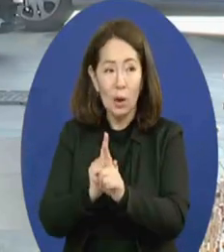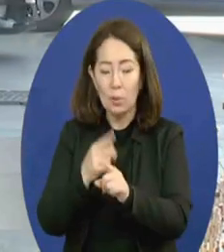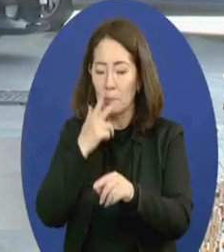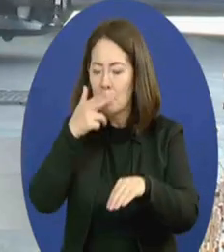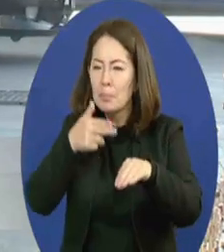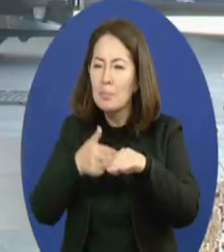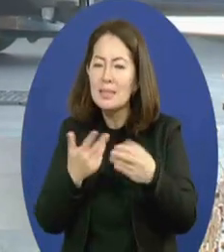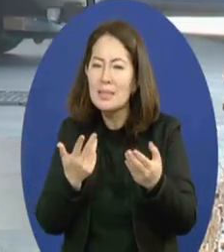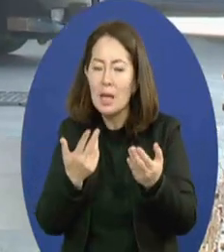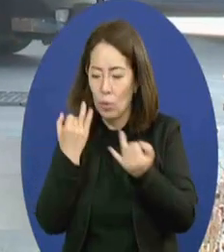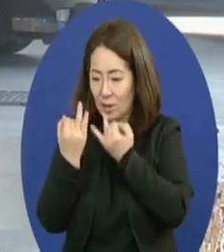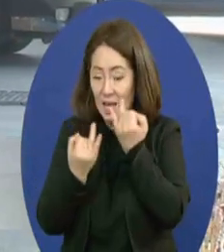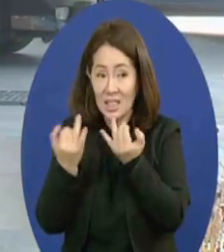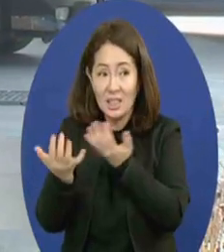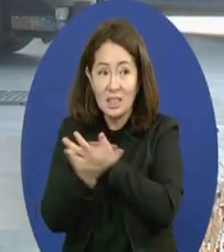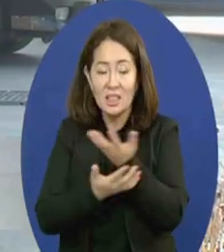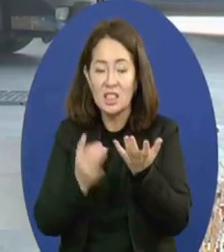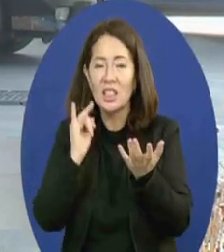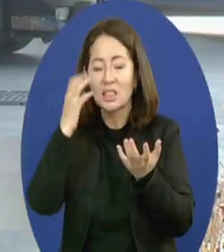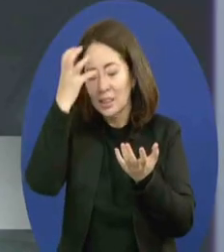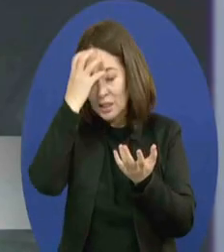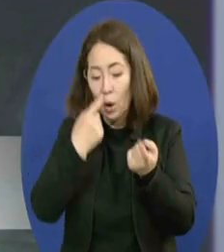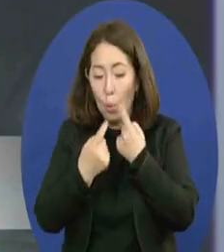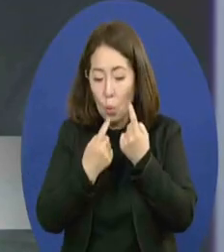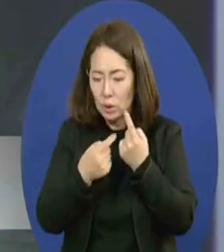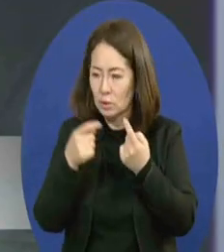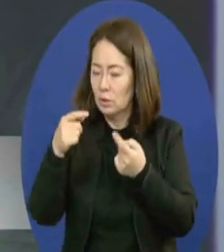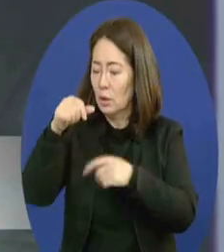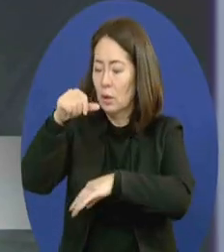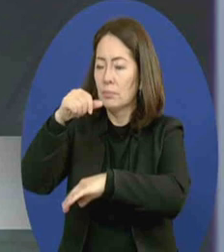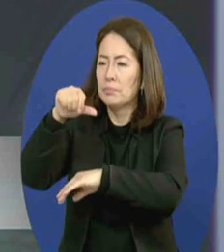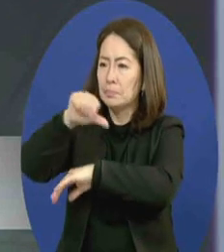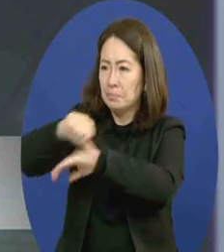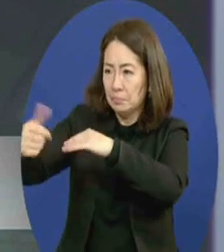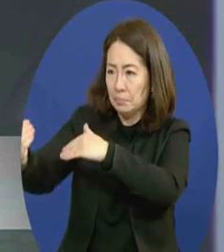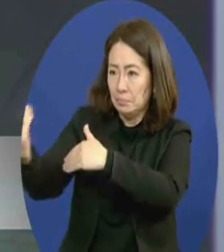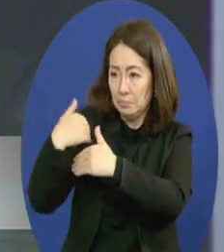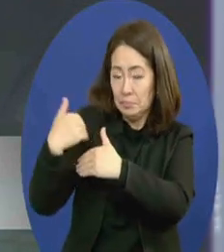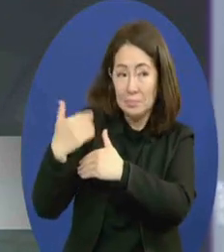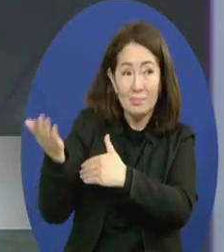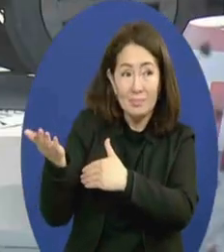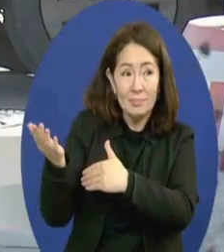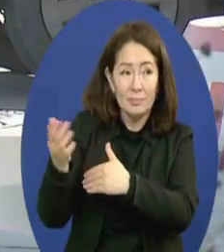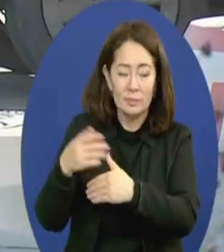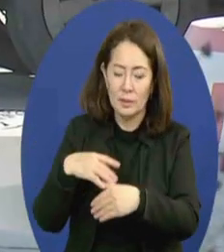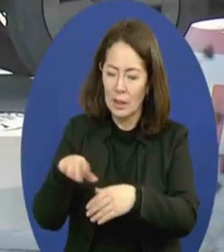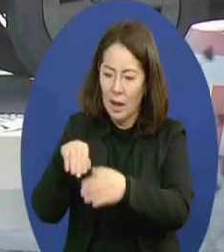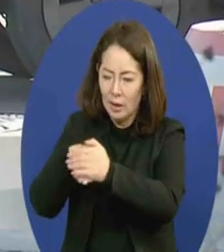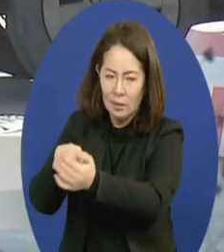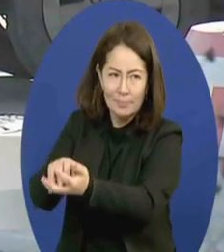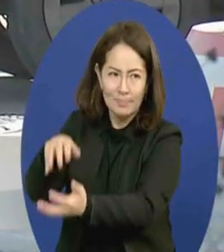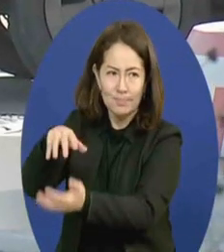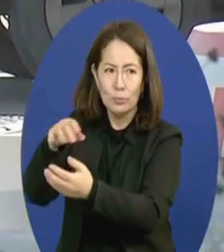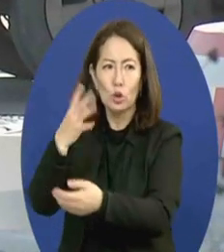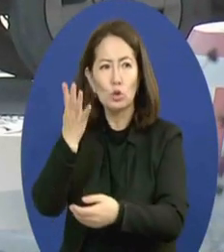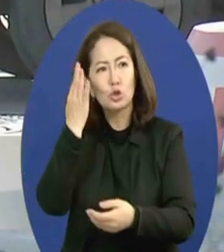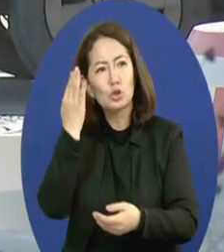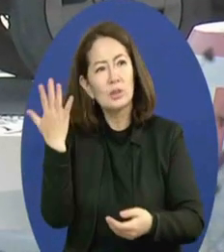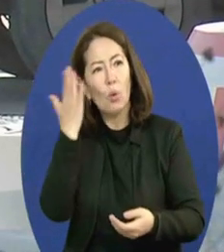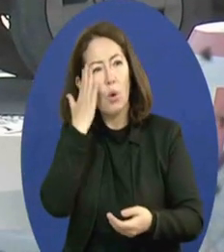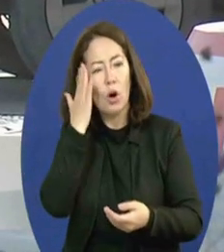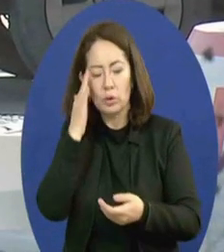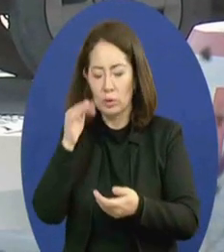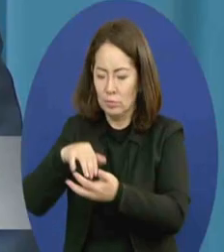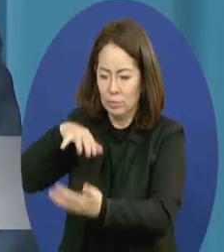асуудлыг хилцсэн байна. Шатхуун импортлогч компаниуд оруулж ирж байгаа шатхууны төрөл тус бүрээр хамгийн багадаа 45 хоногийн нөөц бүрдүүлэх үүрэг өгсөн